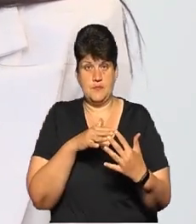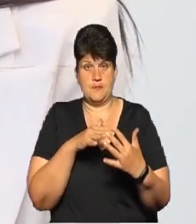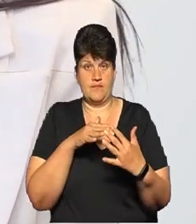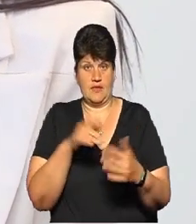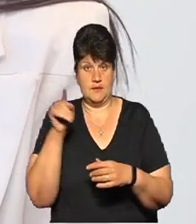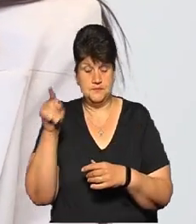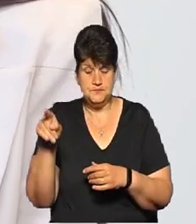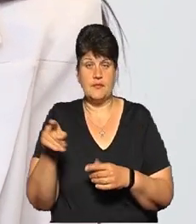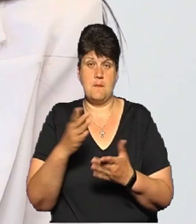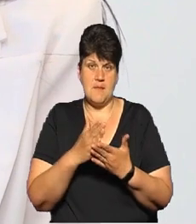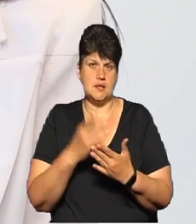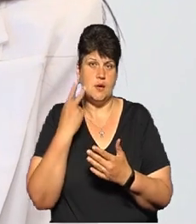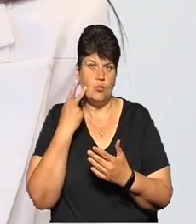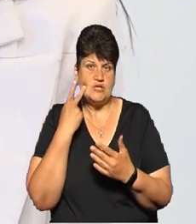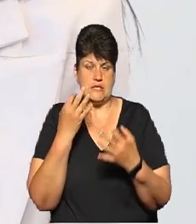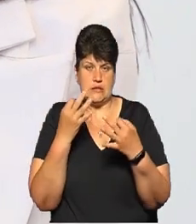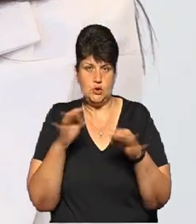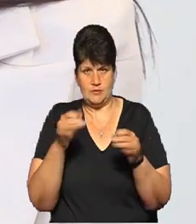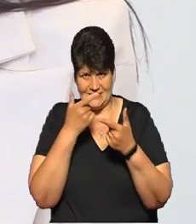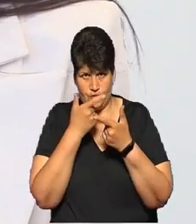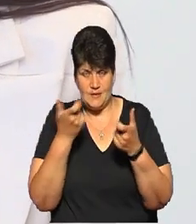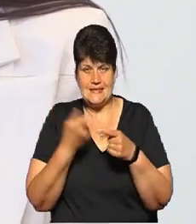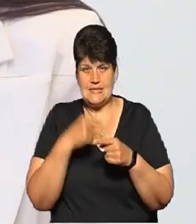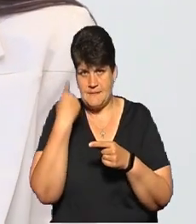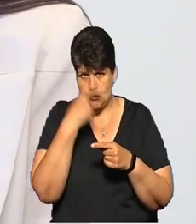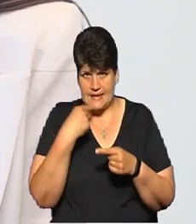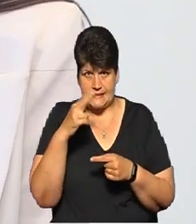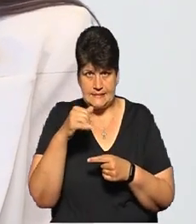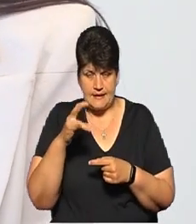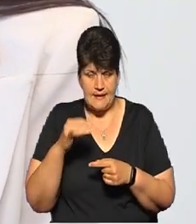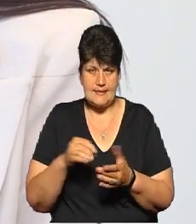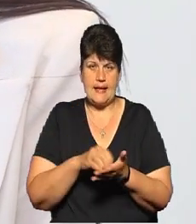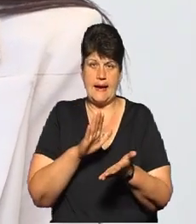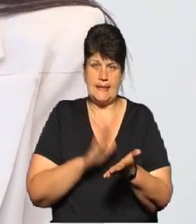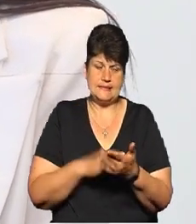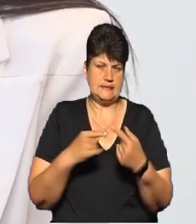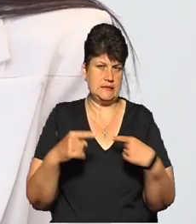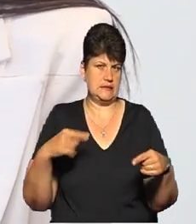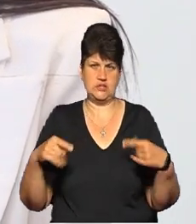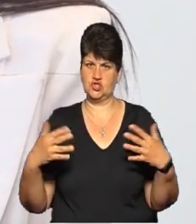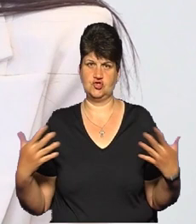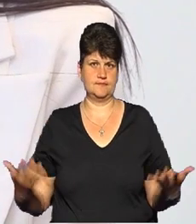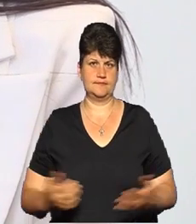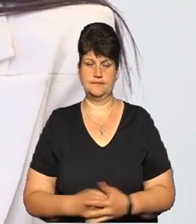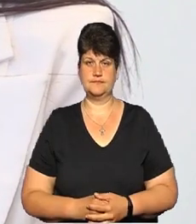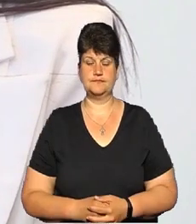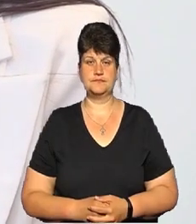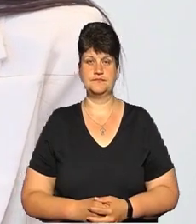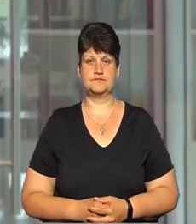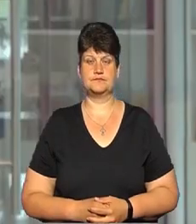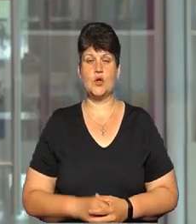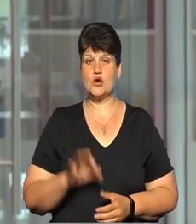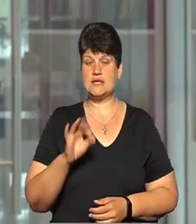мати постійний і безперебійний доступ до інформації. А це і персональні дані, це і реєстри, і інші сервіси в тому числі. Оксана Качурівська